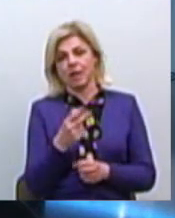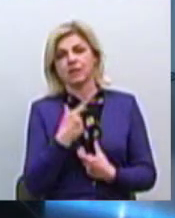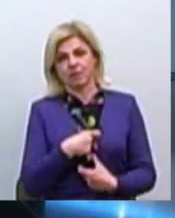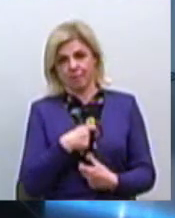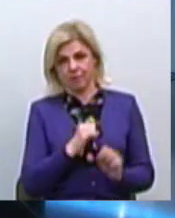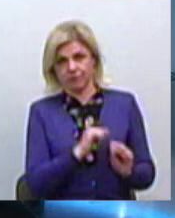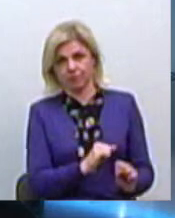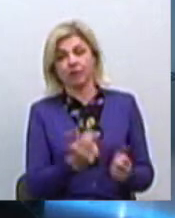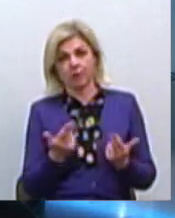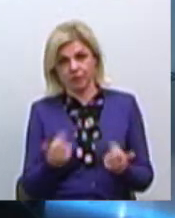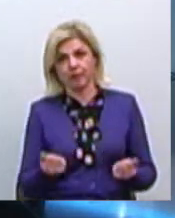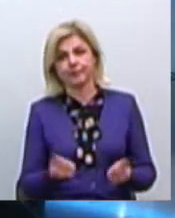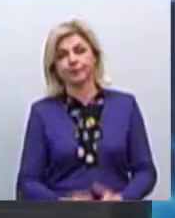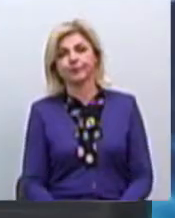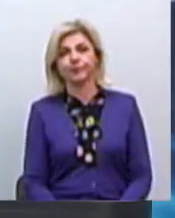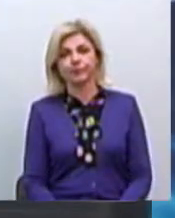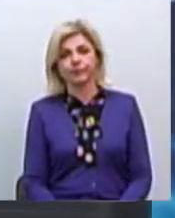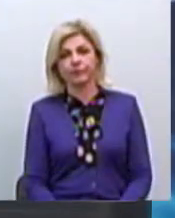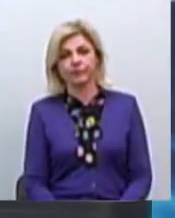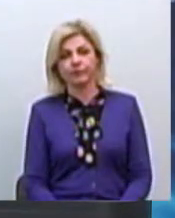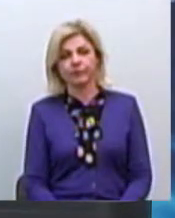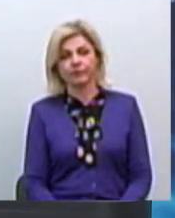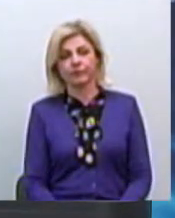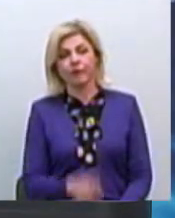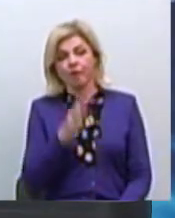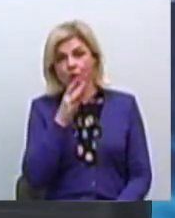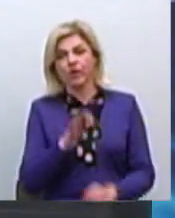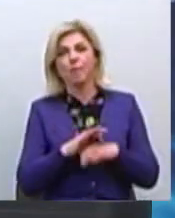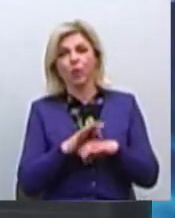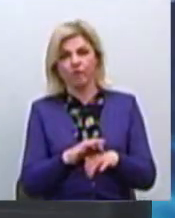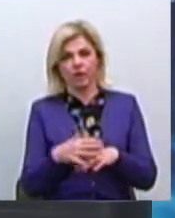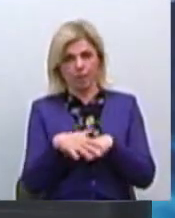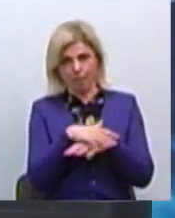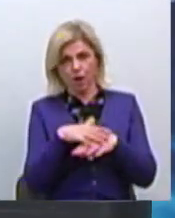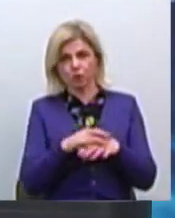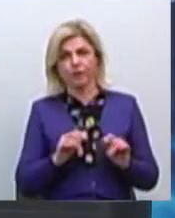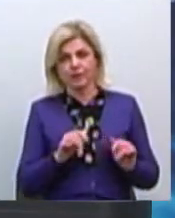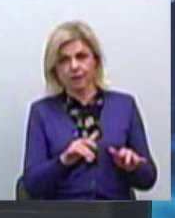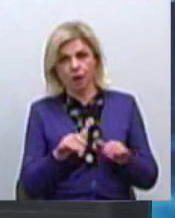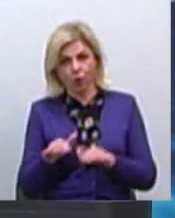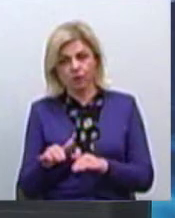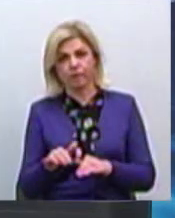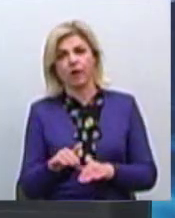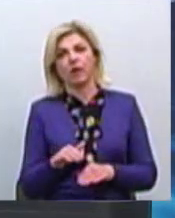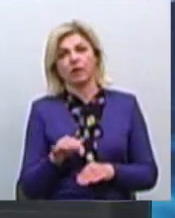самооборони. Так. Для самооборони, так. Але під час проведення масових заходів